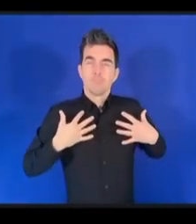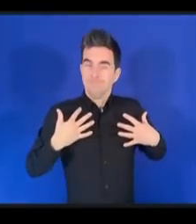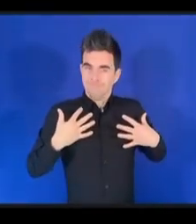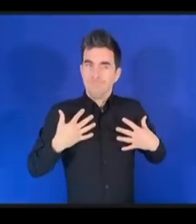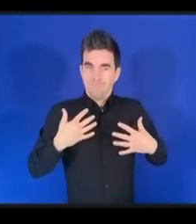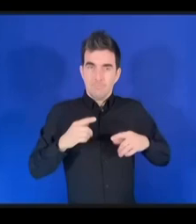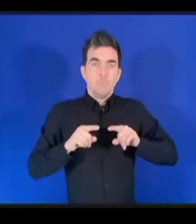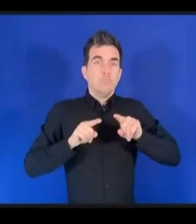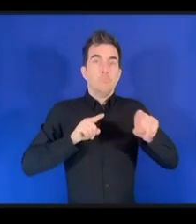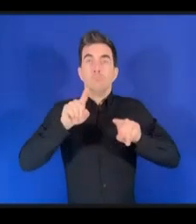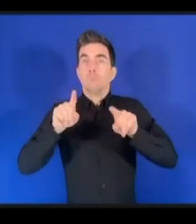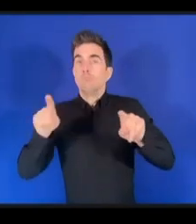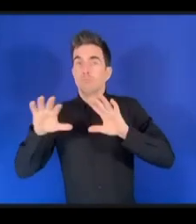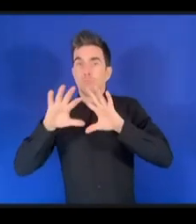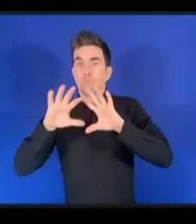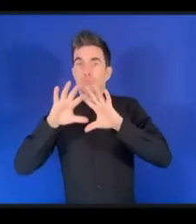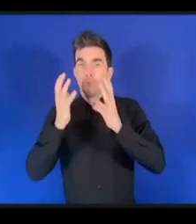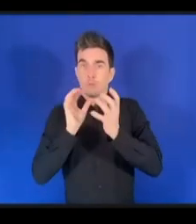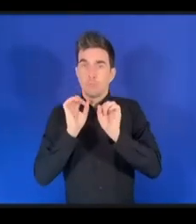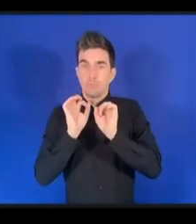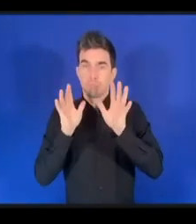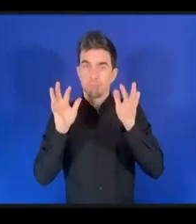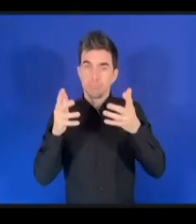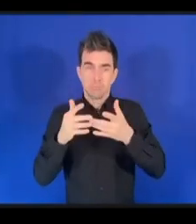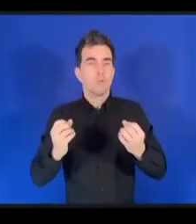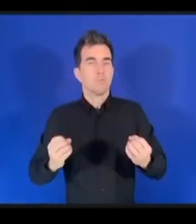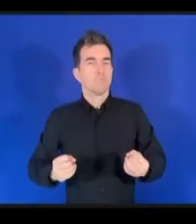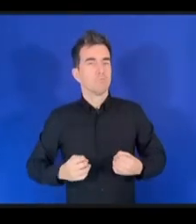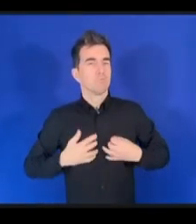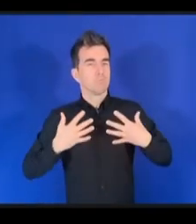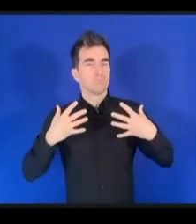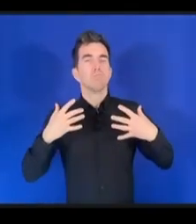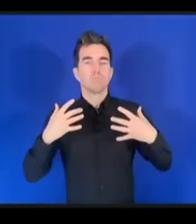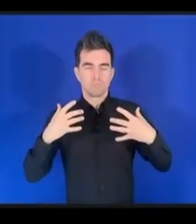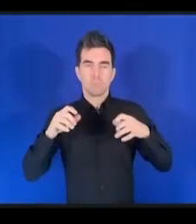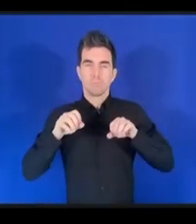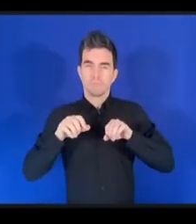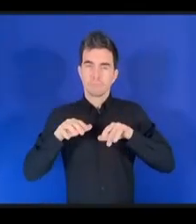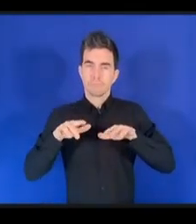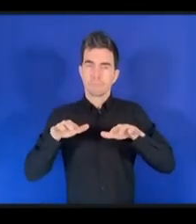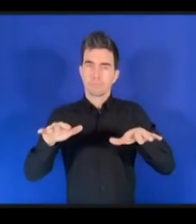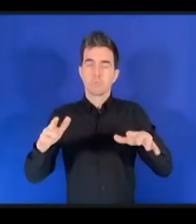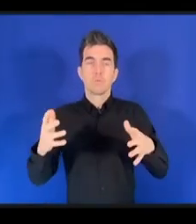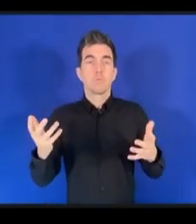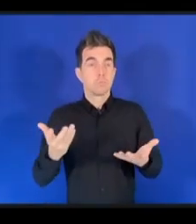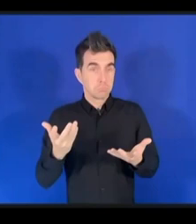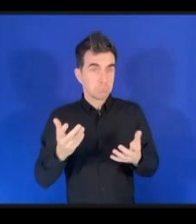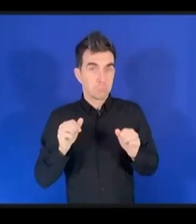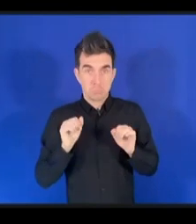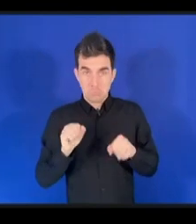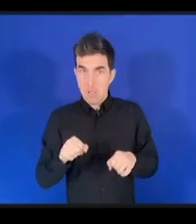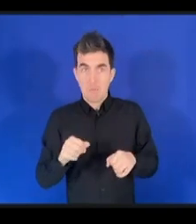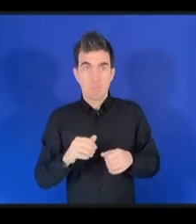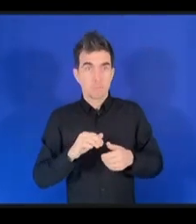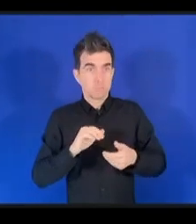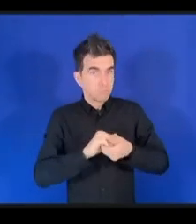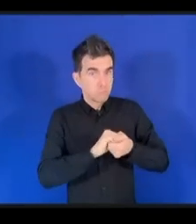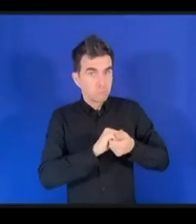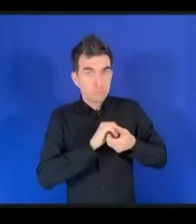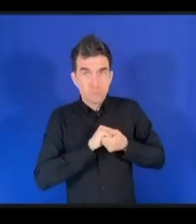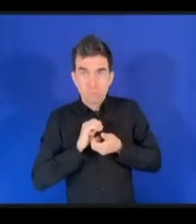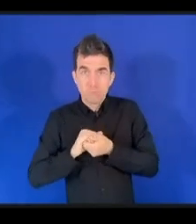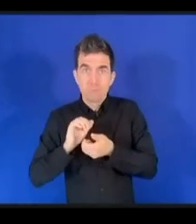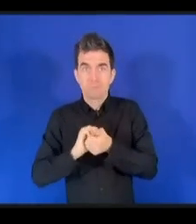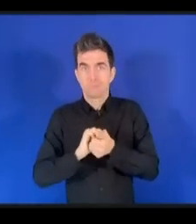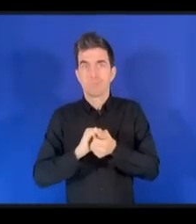ません。インターネットは我々の日々の生活、経済社会活動に不可欠なインフラ